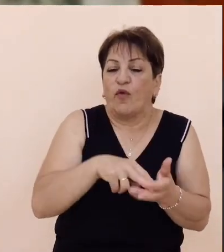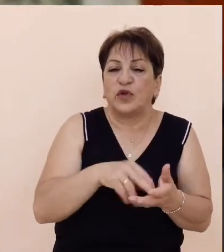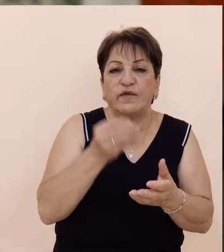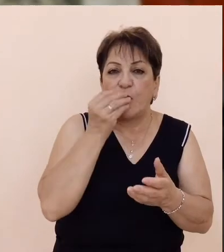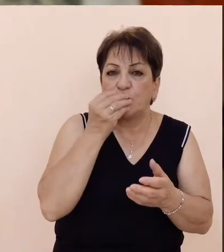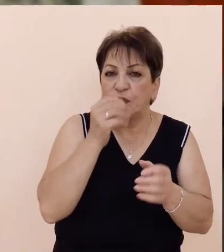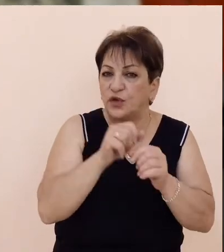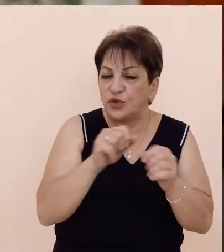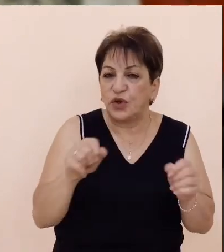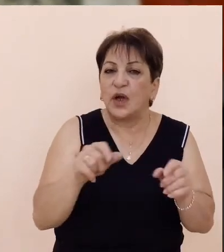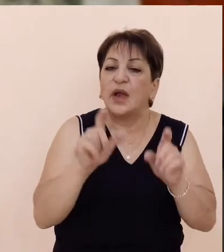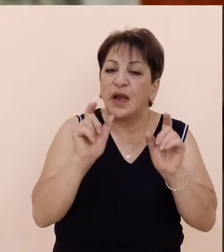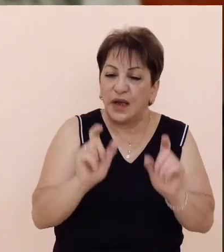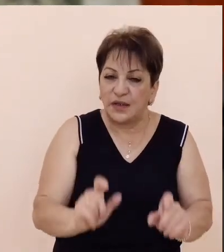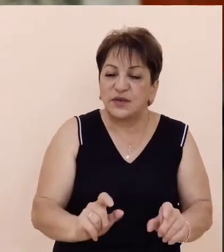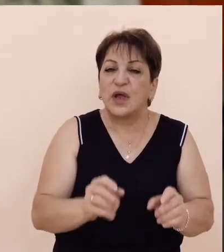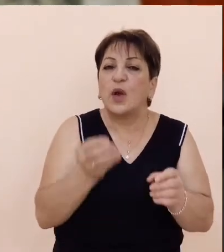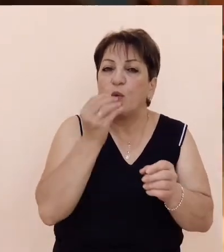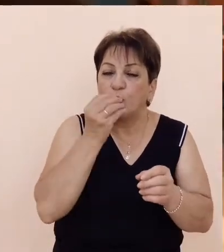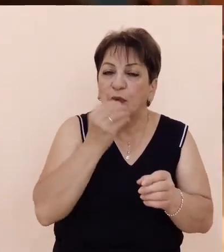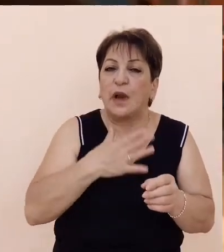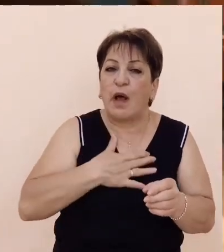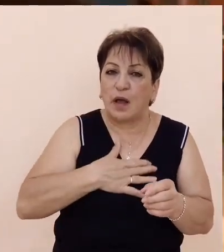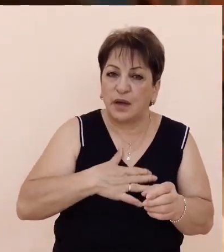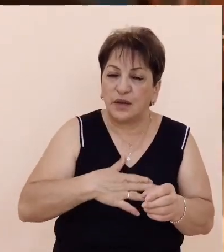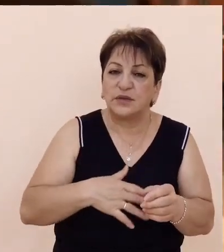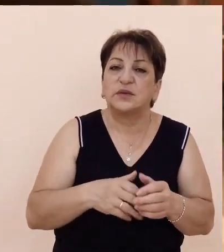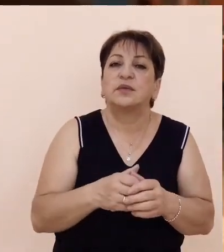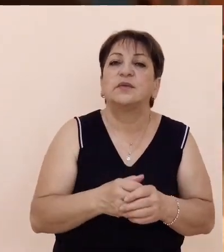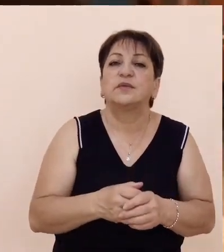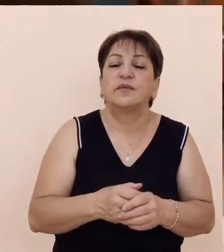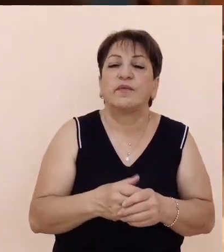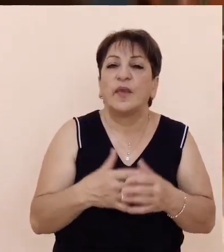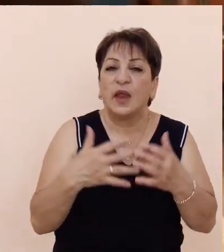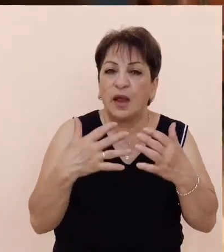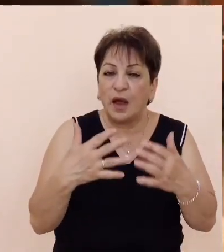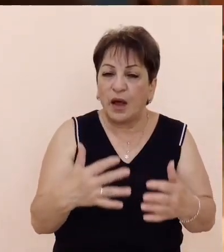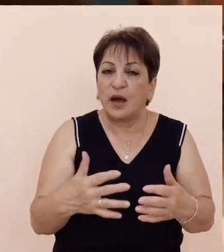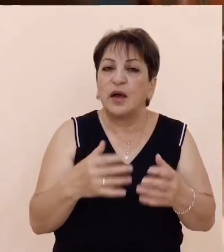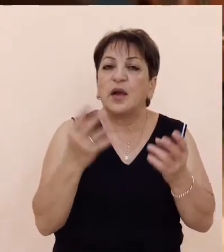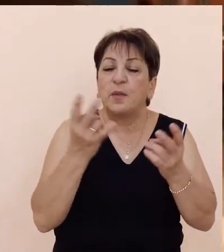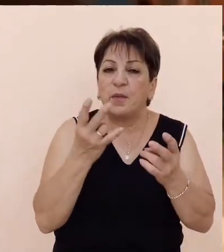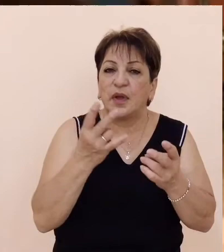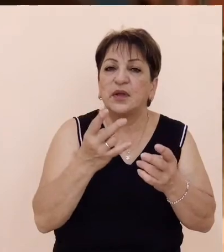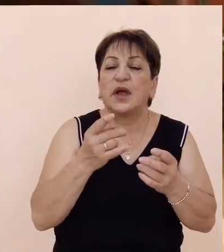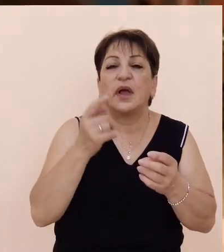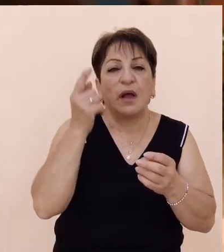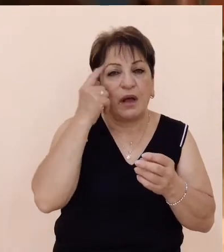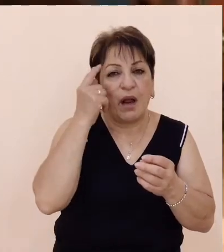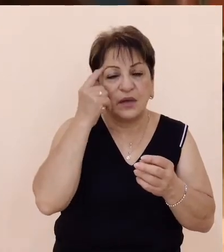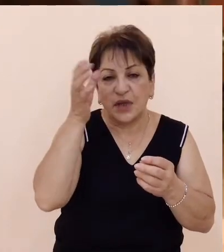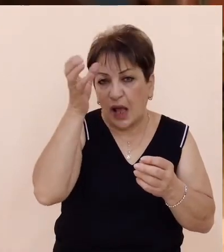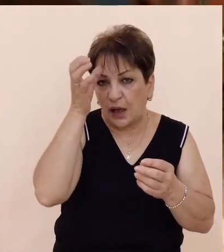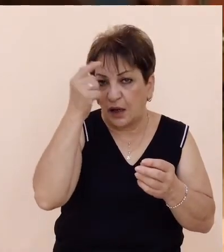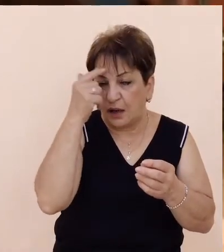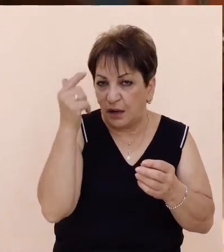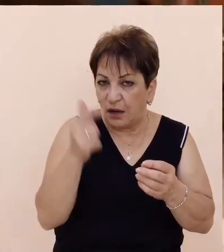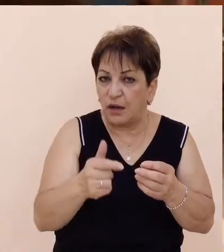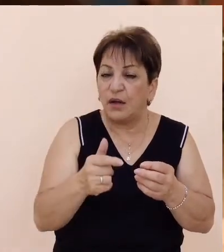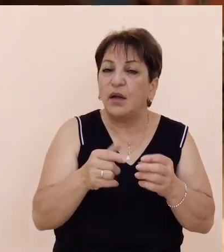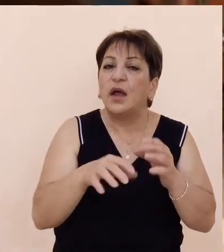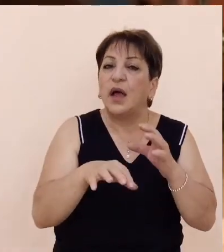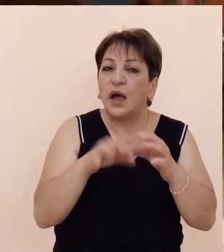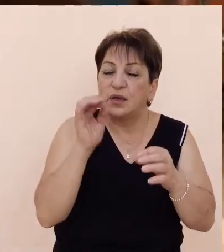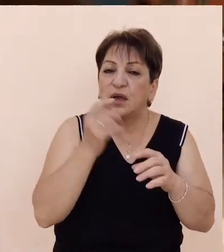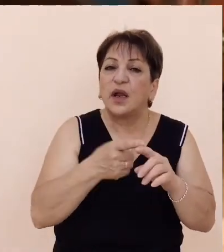վրա ձեռքի հետ ընտանիքի մյուս անդամներին սպասարկելով։ Հղին իհարկե պետք է իրազեկ լինի և կարողանա ընտրել